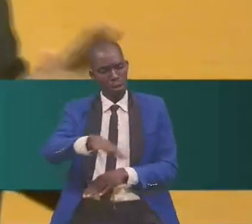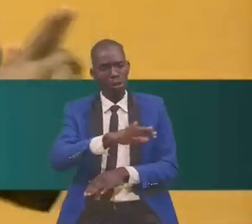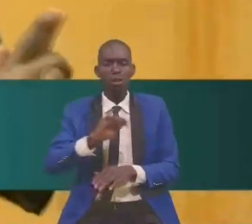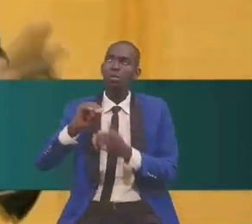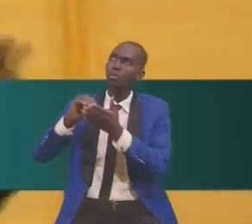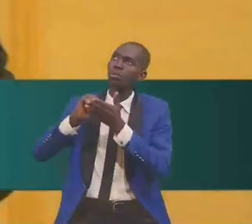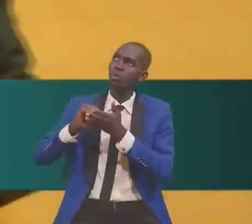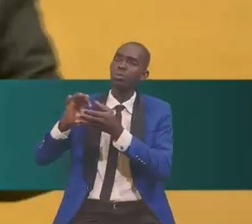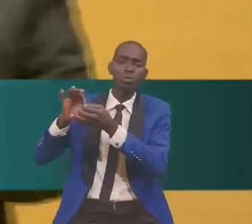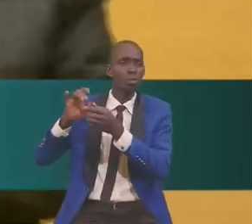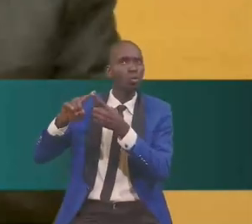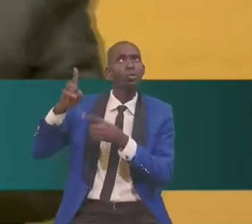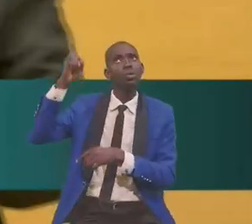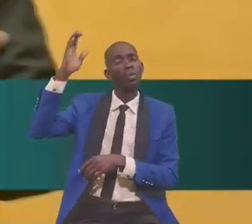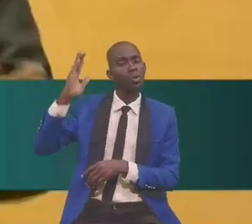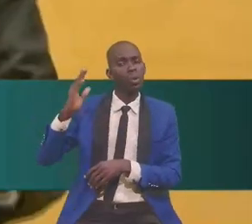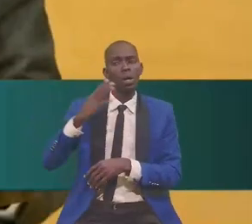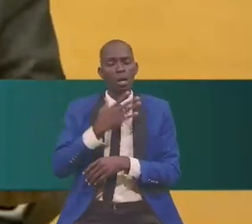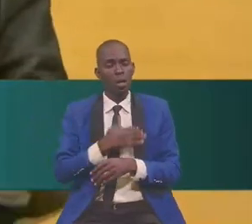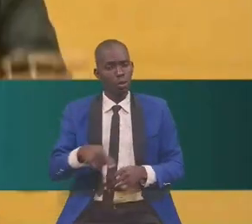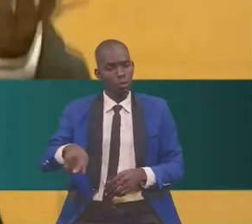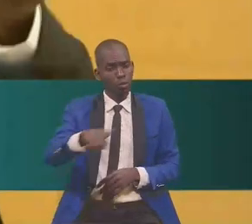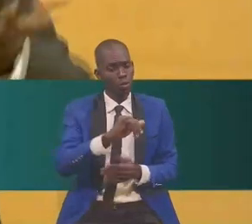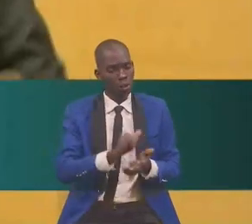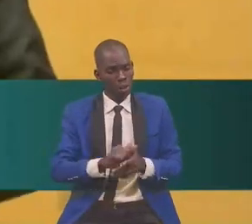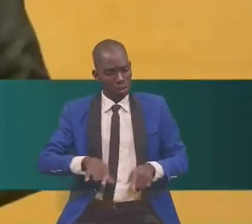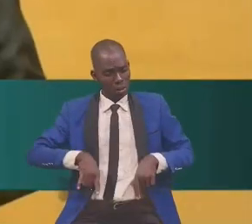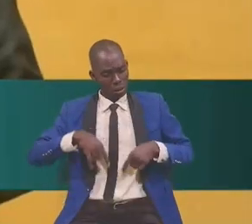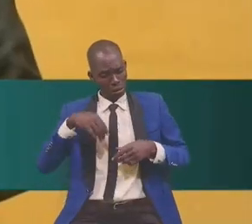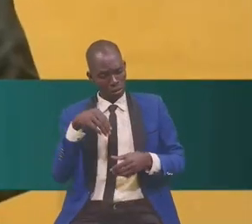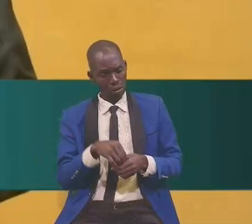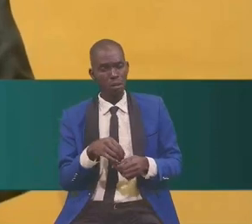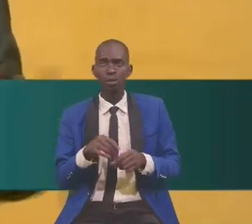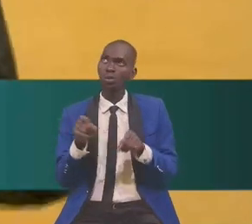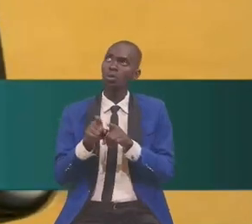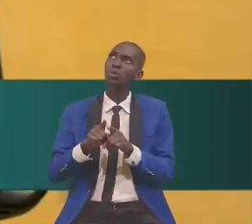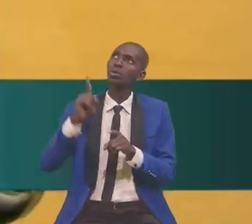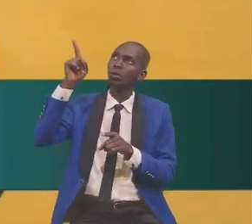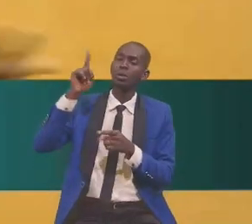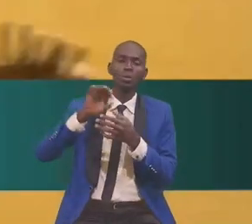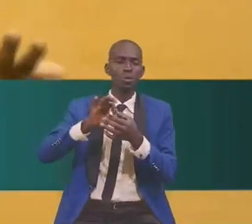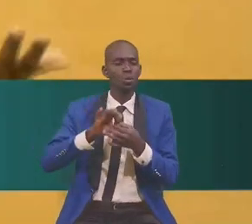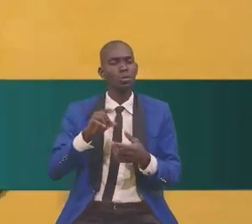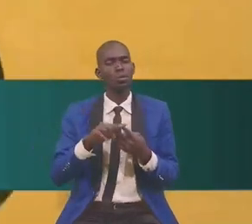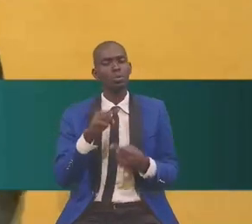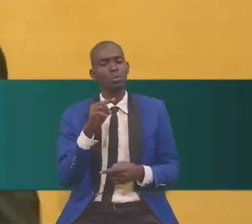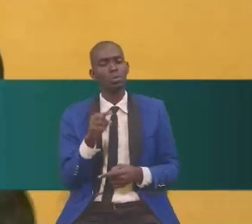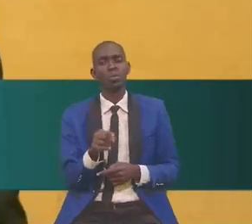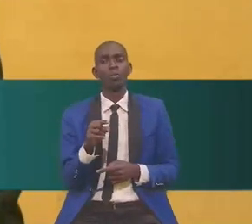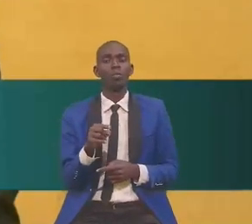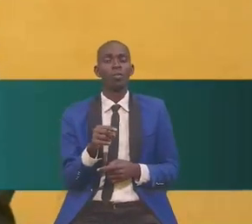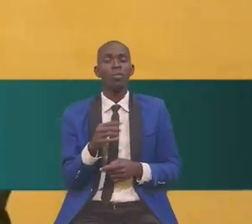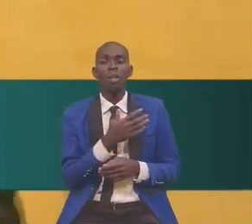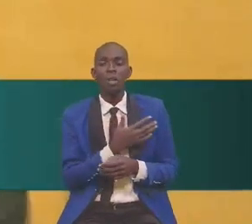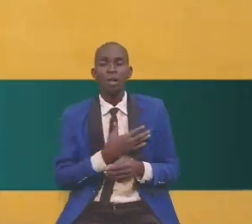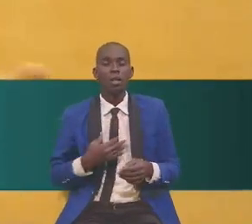ceux qui y habitent appartiennent au Seigneur. C'est ça qui est dans mon cœur. Je pensais que Dieu est le plus haut. Ah,